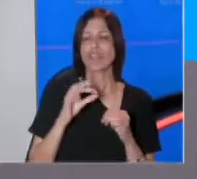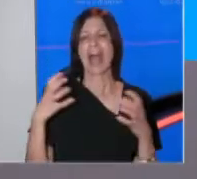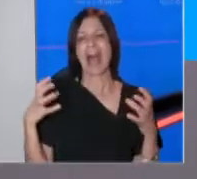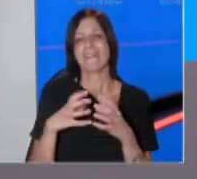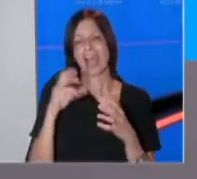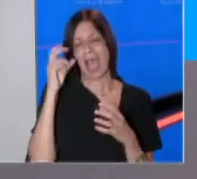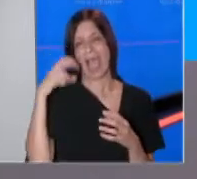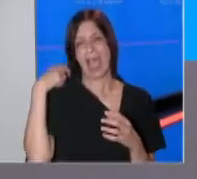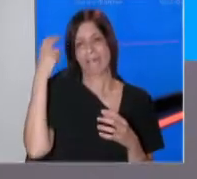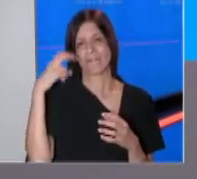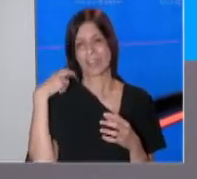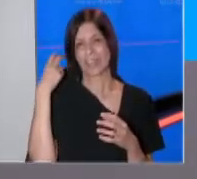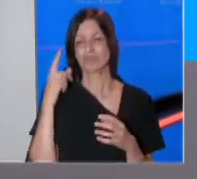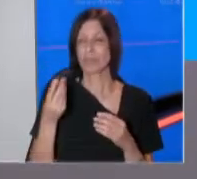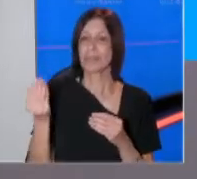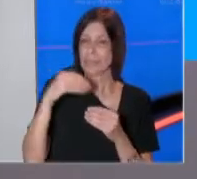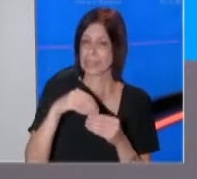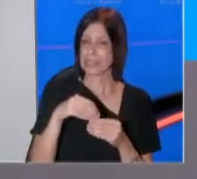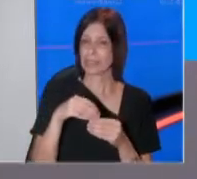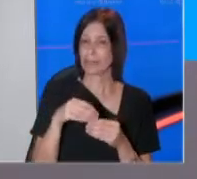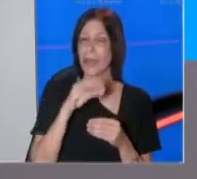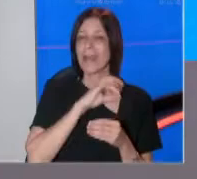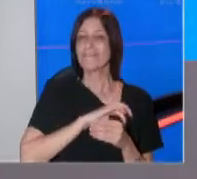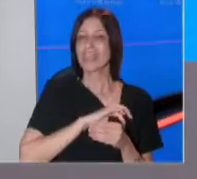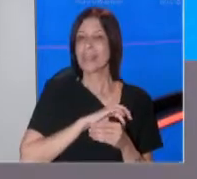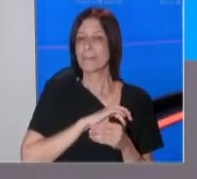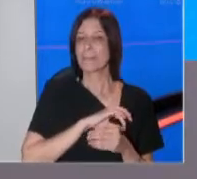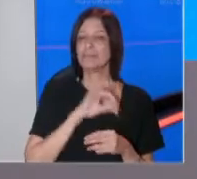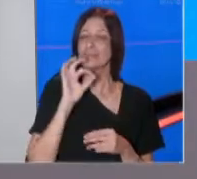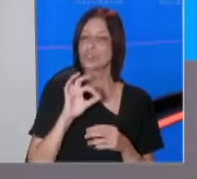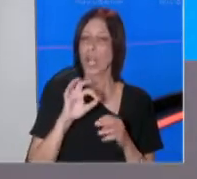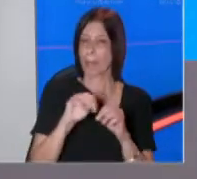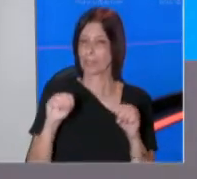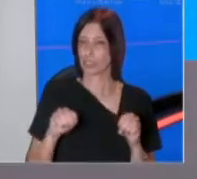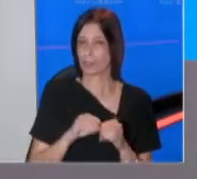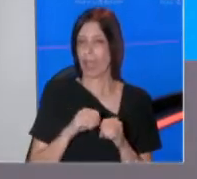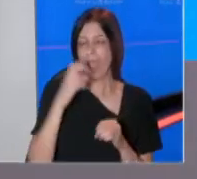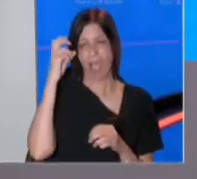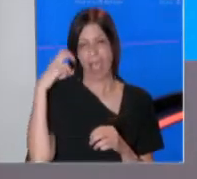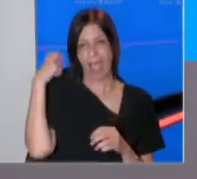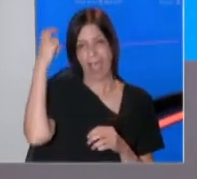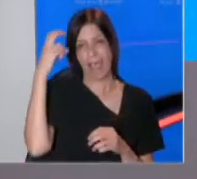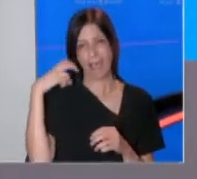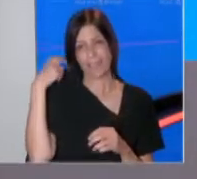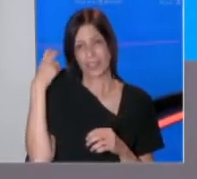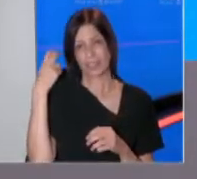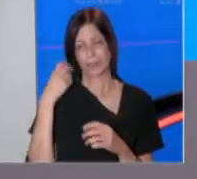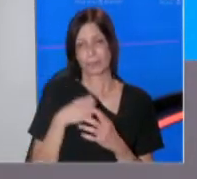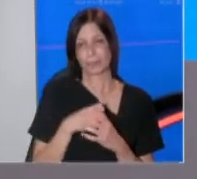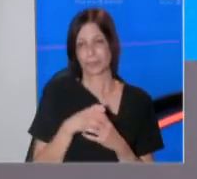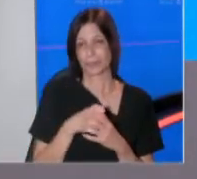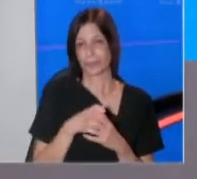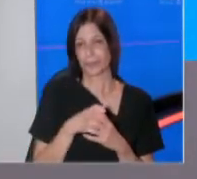הערבית שמתווסף שם את המאפיינים של המשפחה הערבית, כאילו